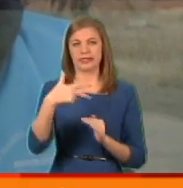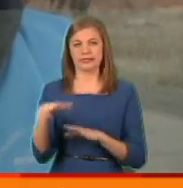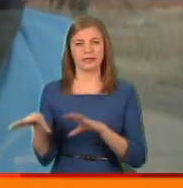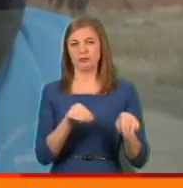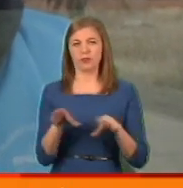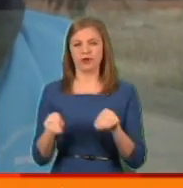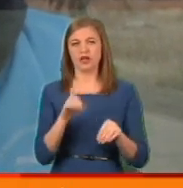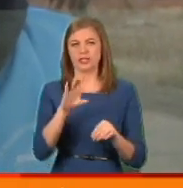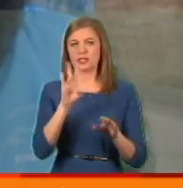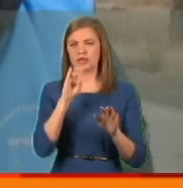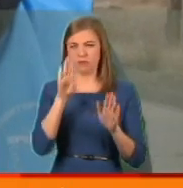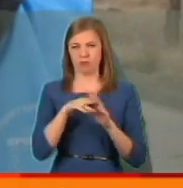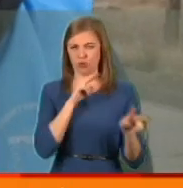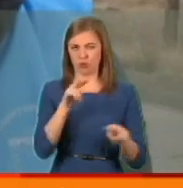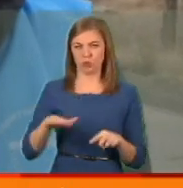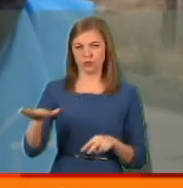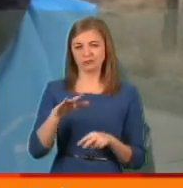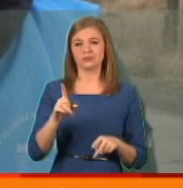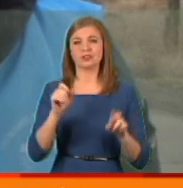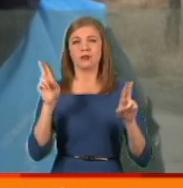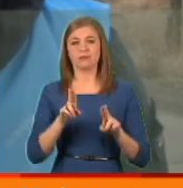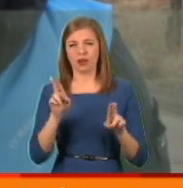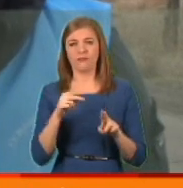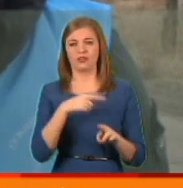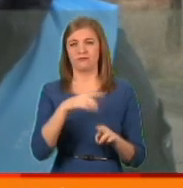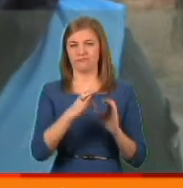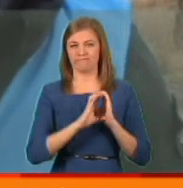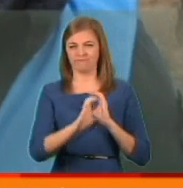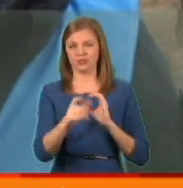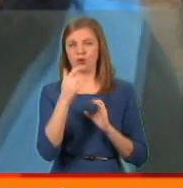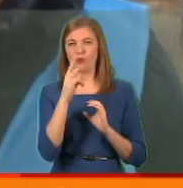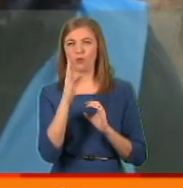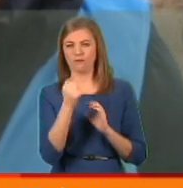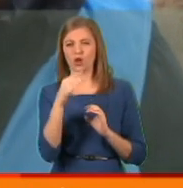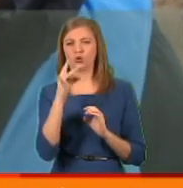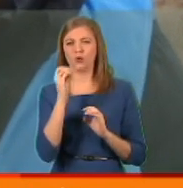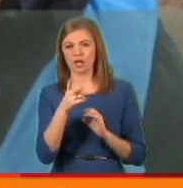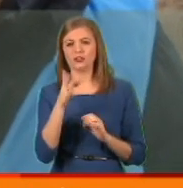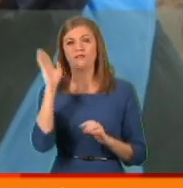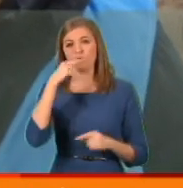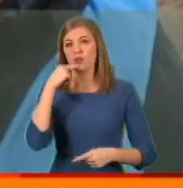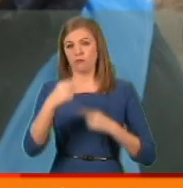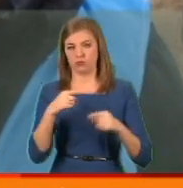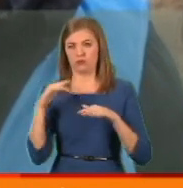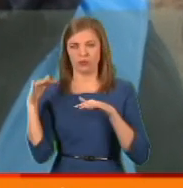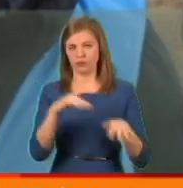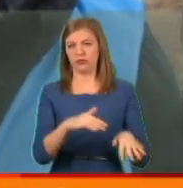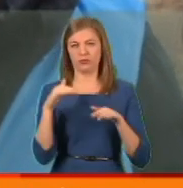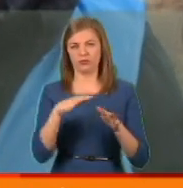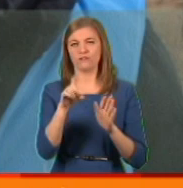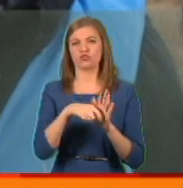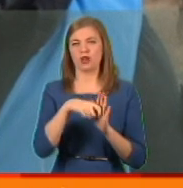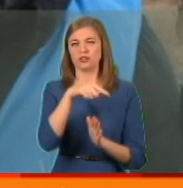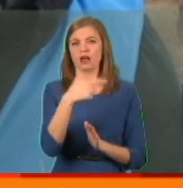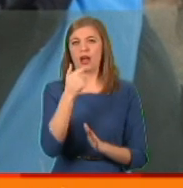із непідконтрольних територій. Із-за прориву магістрального водопроводу Горлівка-Торецьк, то вода постійно стікає в ствол шахти